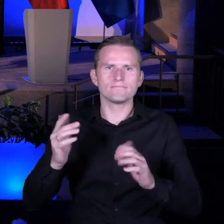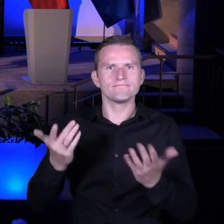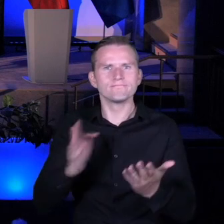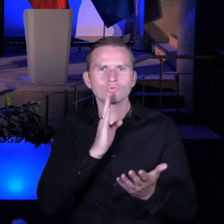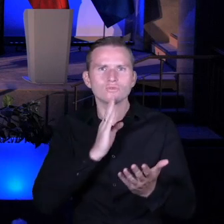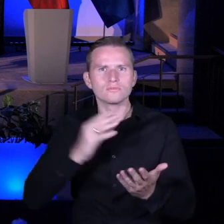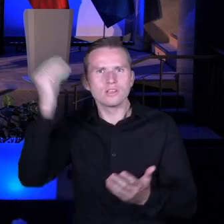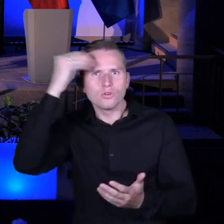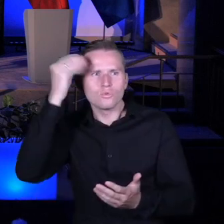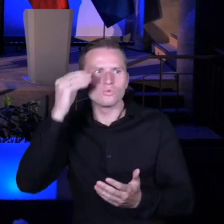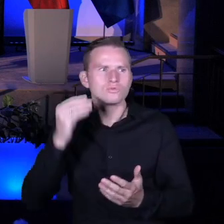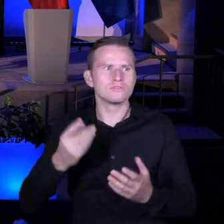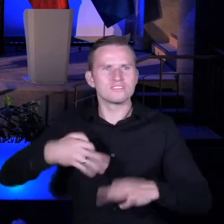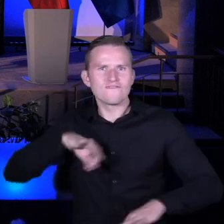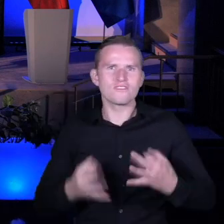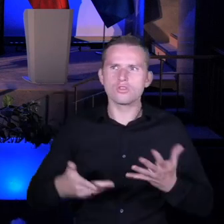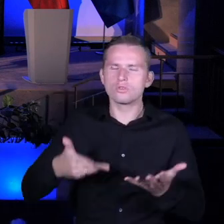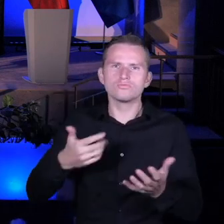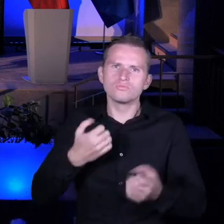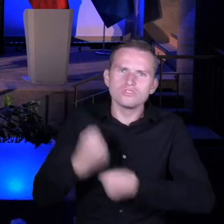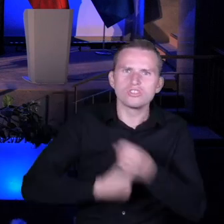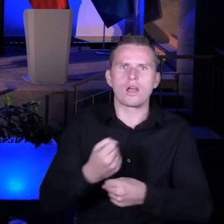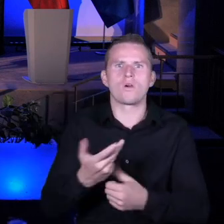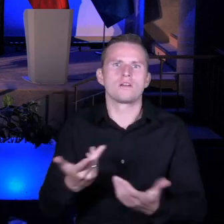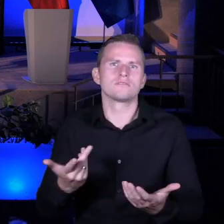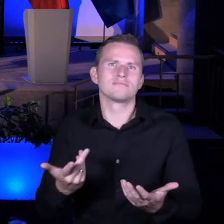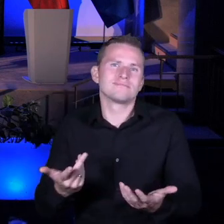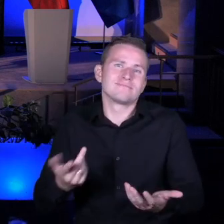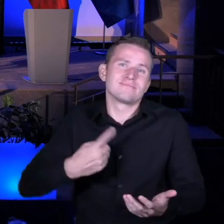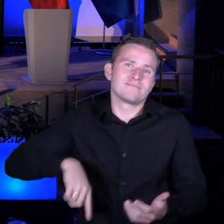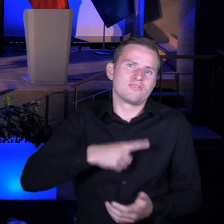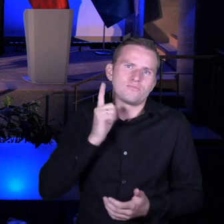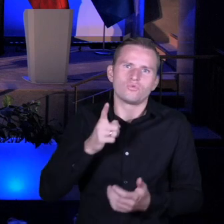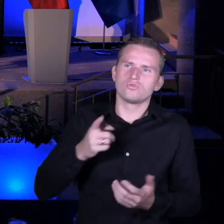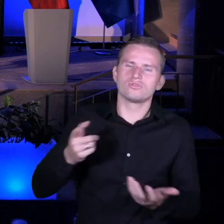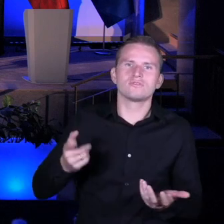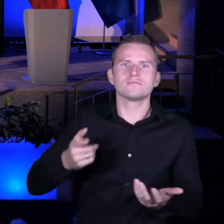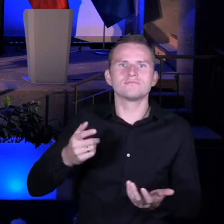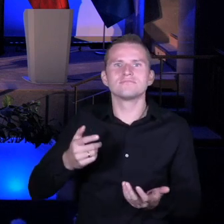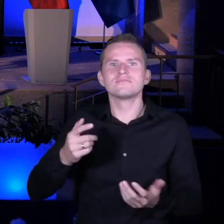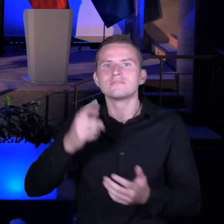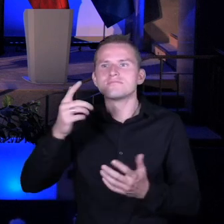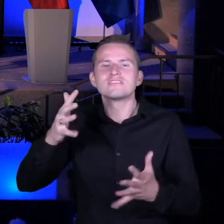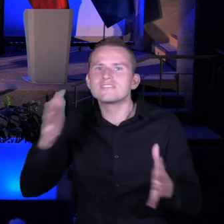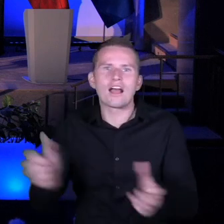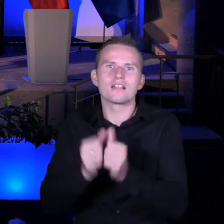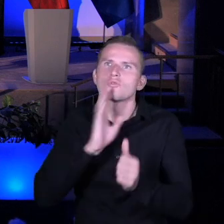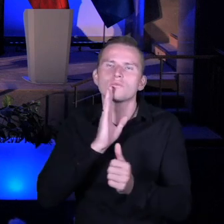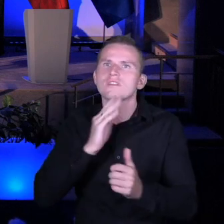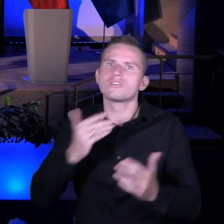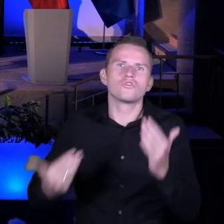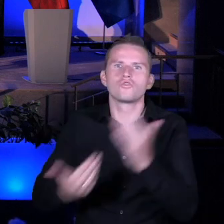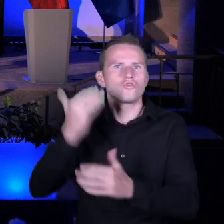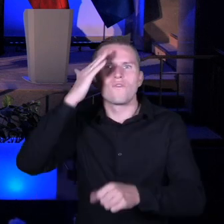przede wszystkim z dnia na dzień, w ciągu 2 tygodni w sumie musieliśmy wynaleźć szkołę na nowo. My mówiliśmy o zwinności, mówiliśmy też w